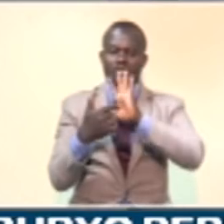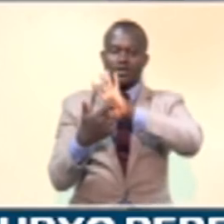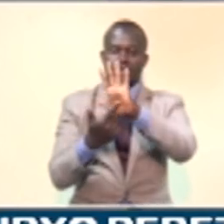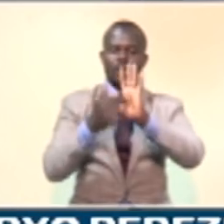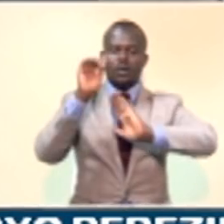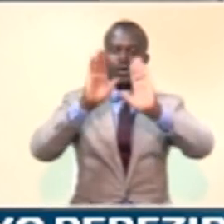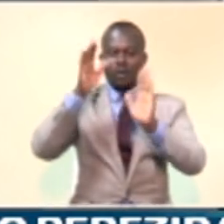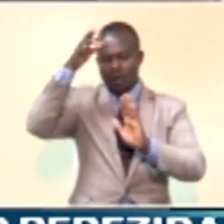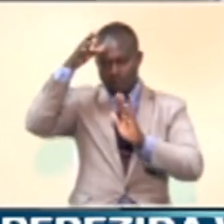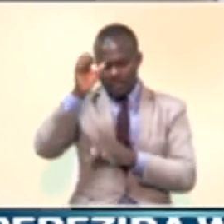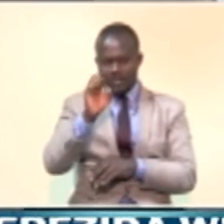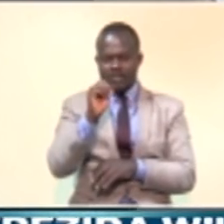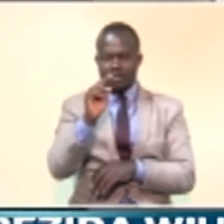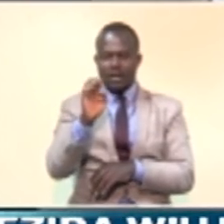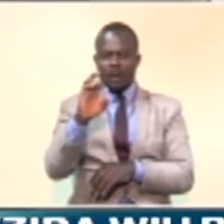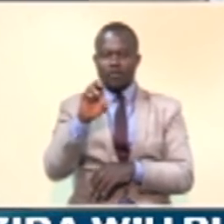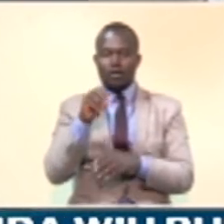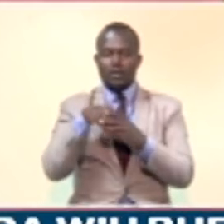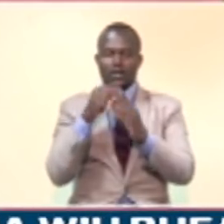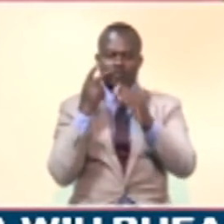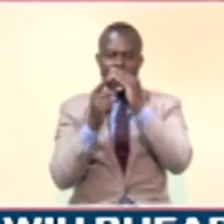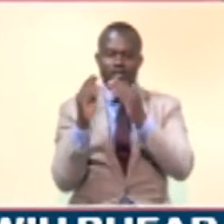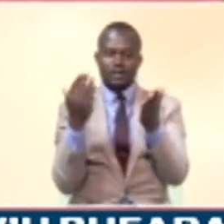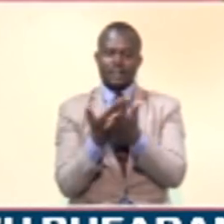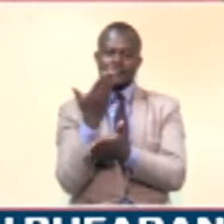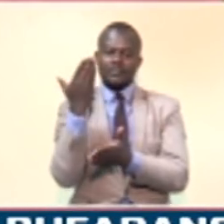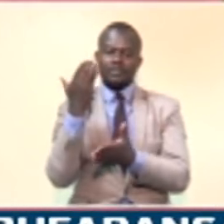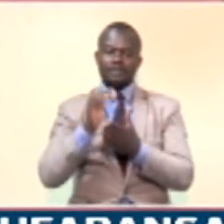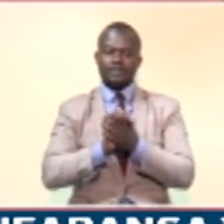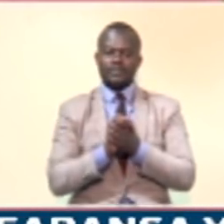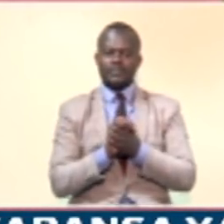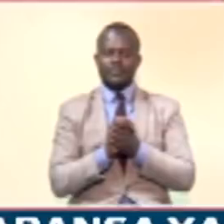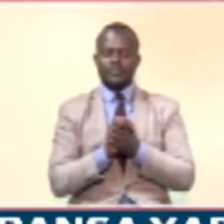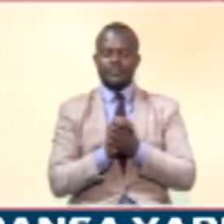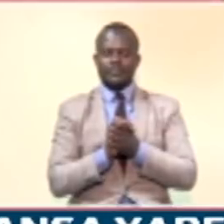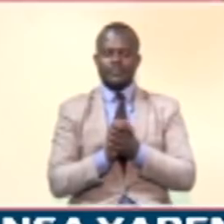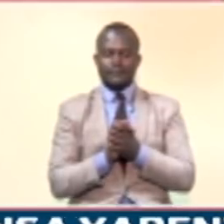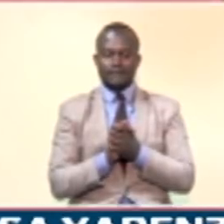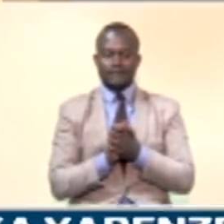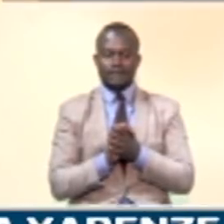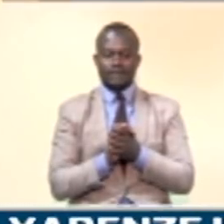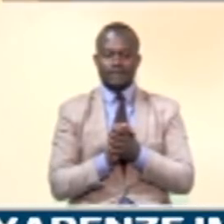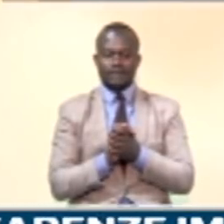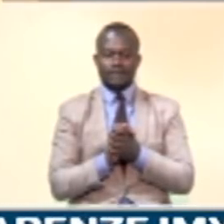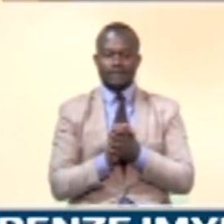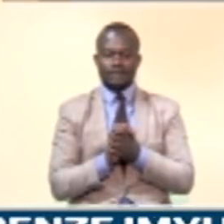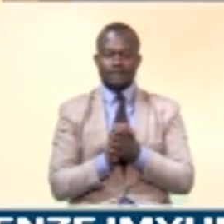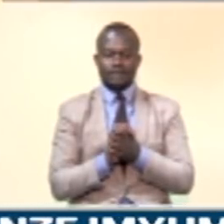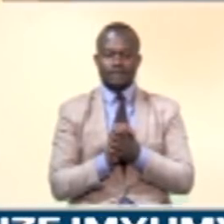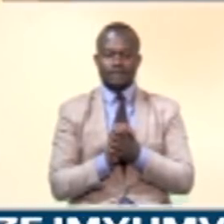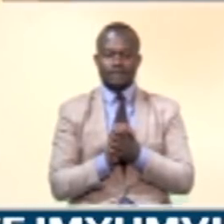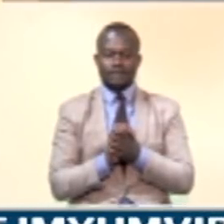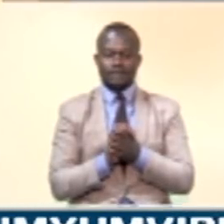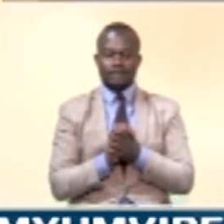rwa Perezida Emmanuel Macron muri icyo cyerekezo gishya cy'imibanire. President Macron is someone